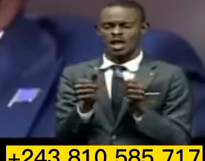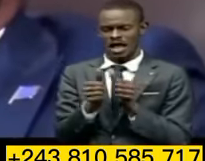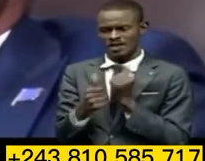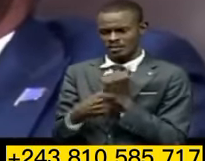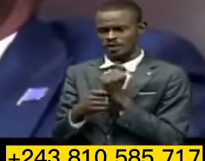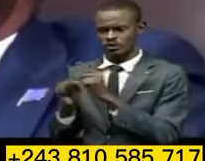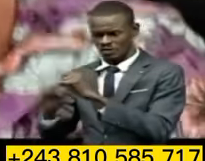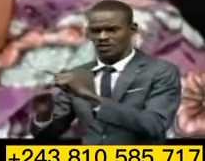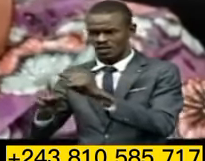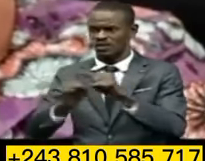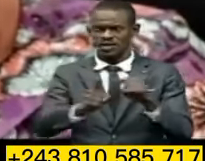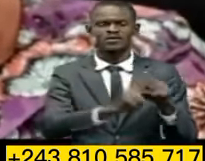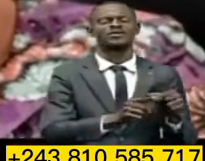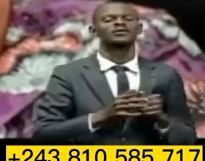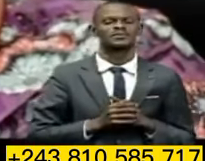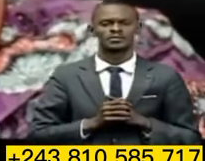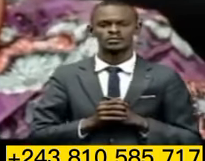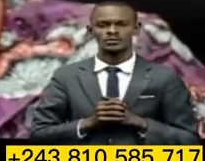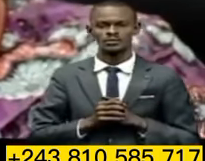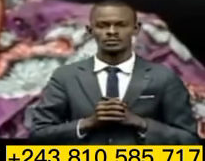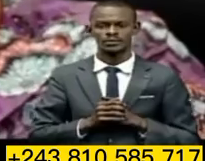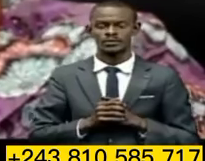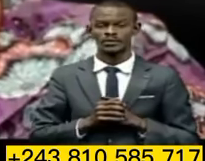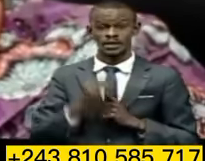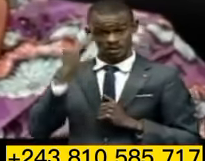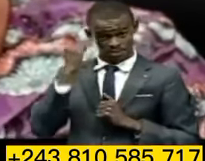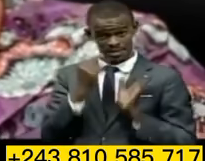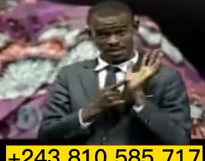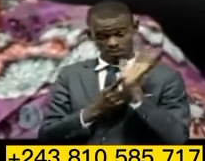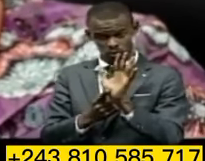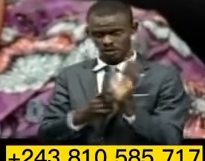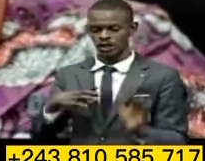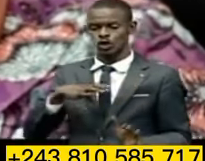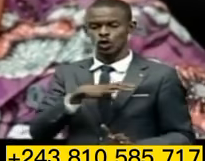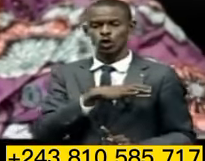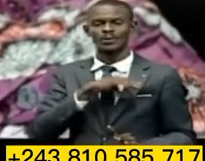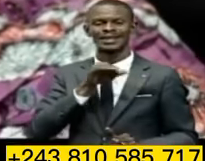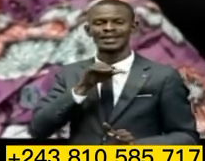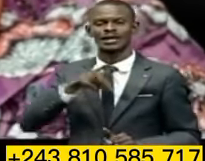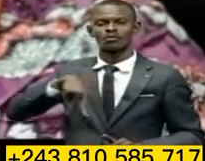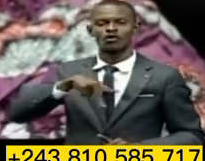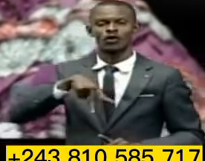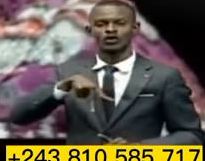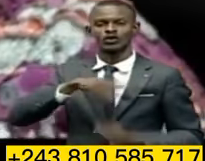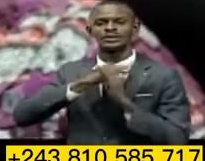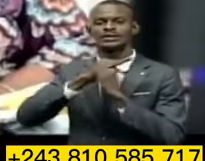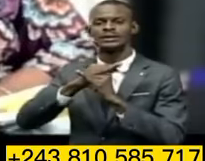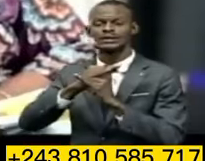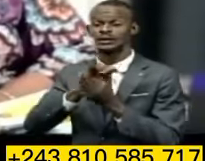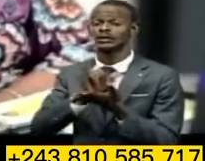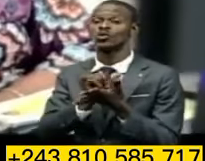étatiques. Il a indiqué que ces comités provinciaux et locaux de sécurité constituent des